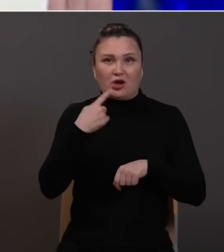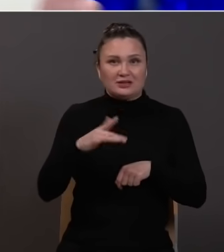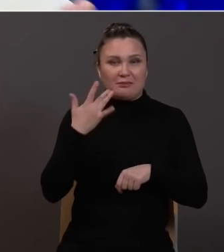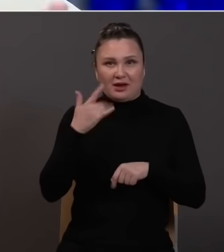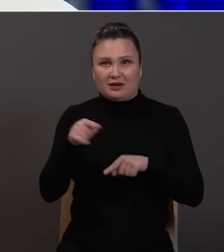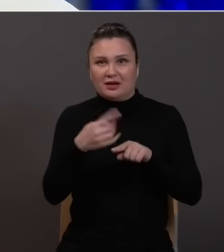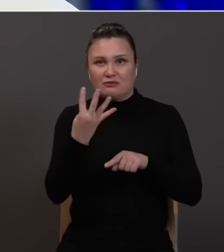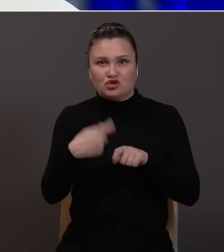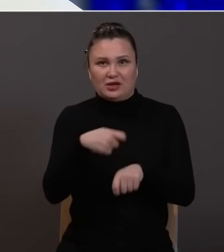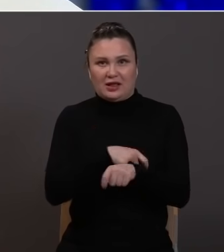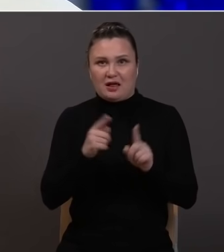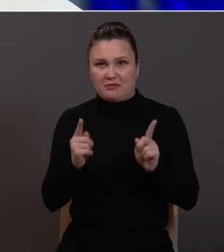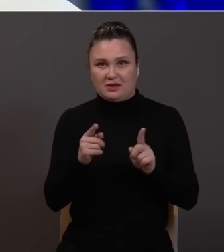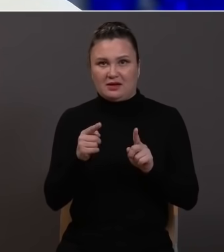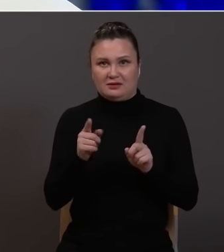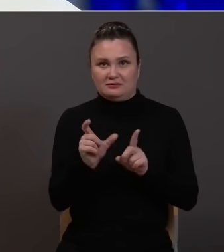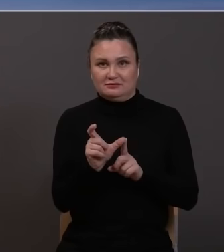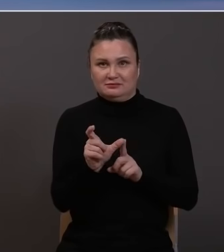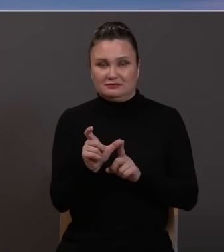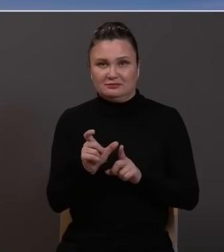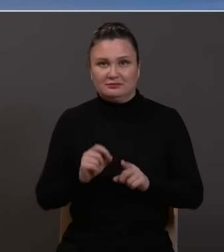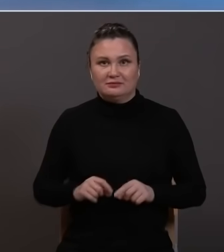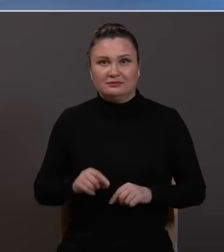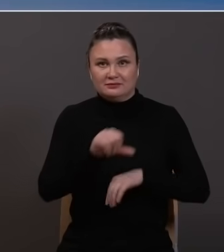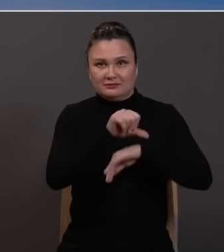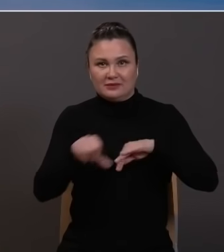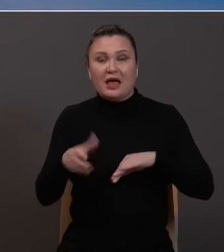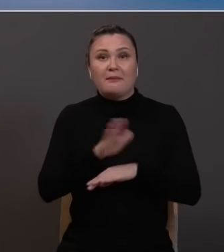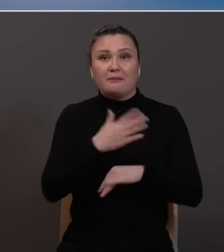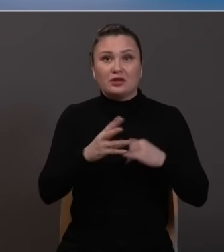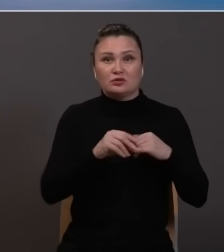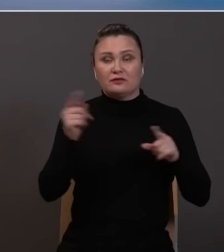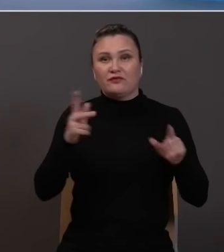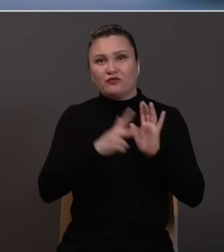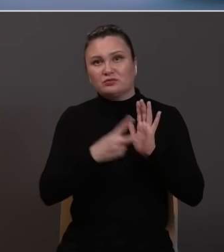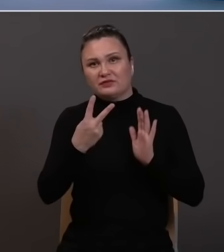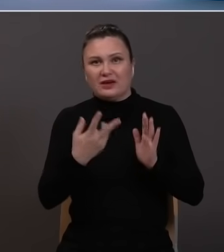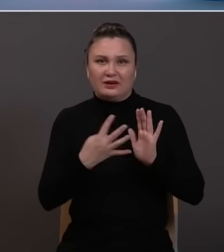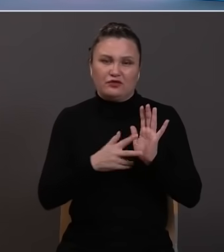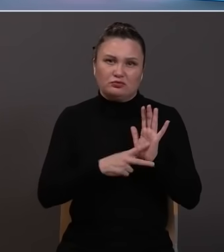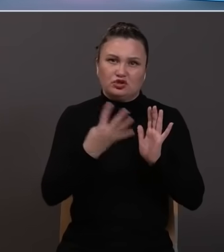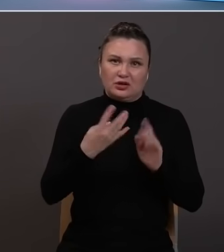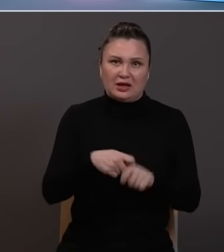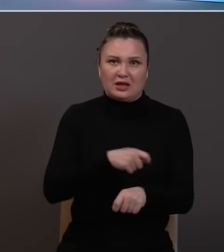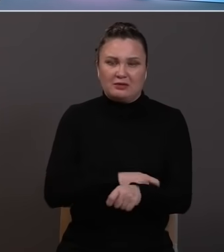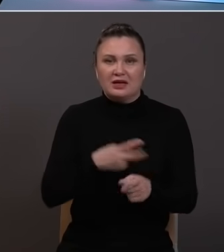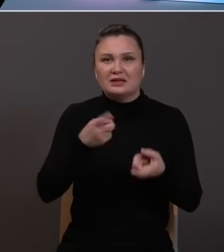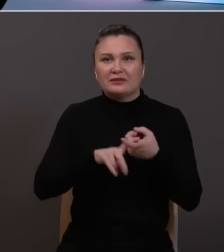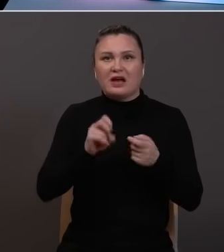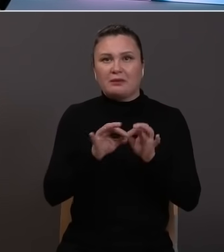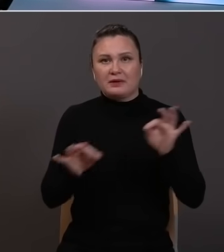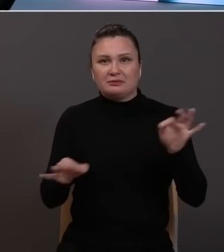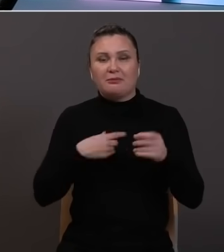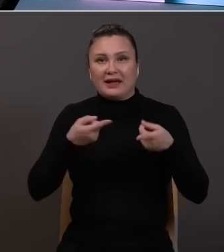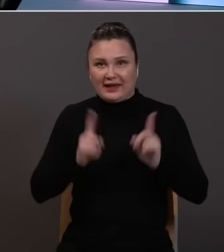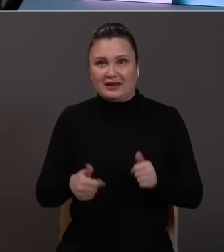порядка 4 километров. А между материками 82 или 84, в зависимости от того, там, как мерить там есть. То есть мы